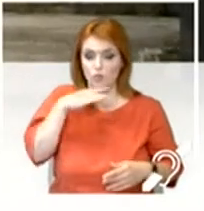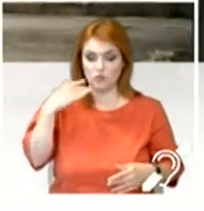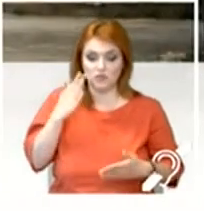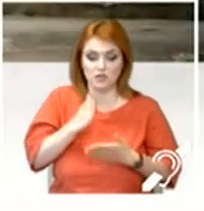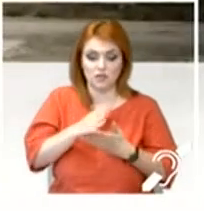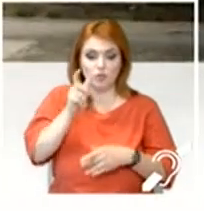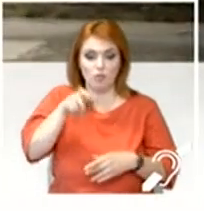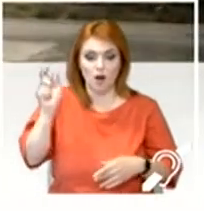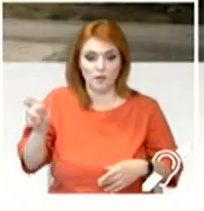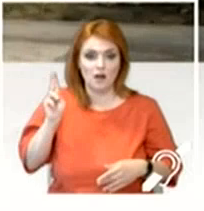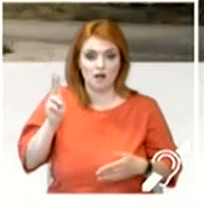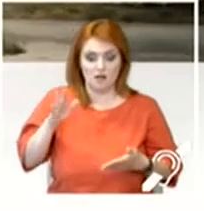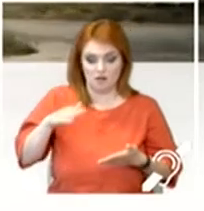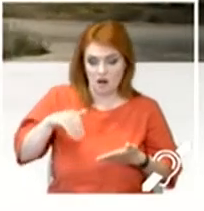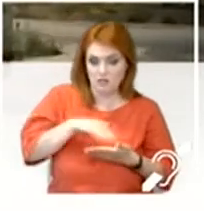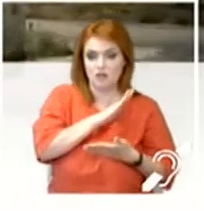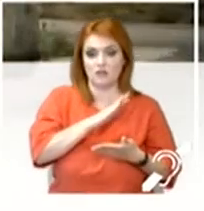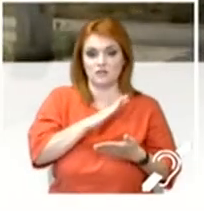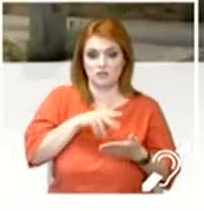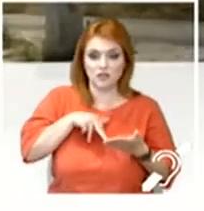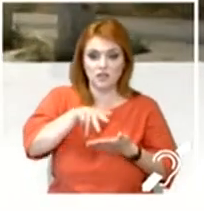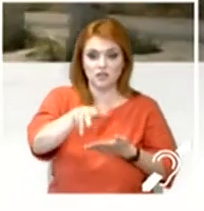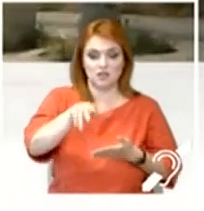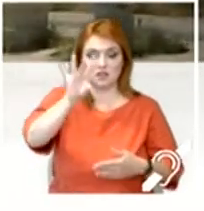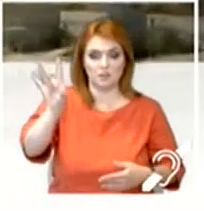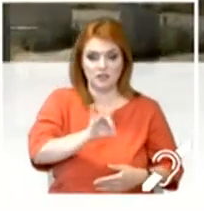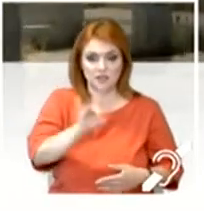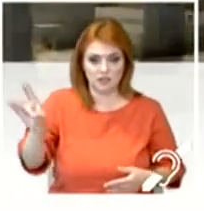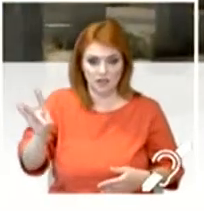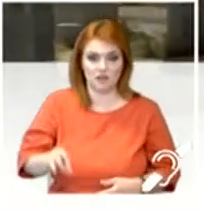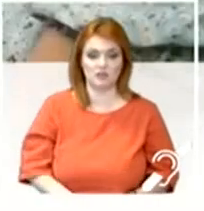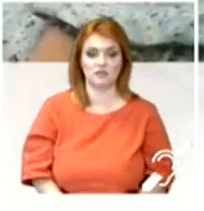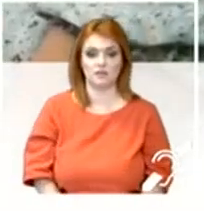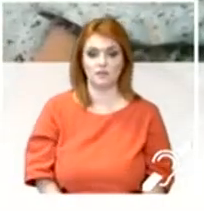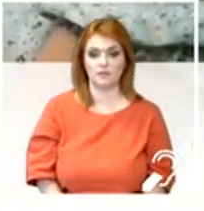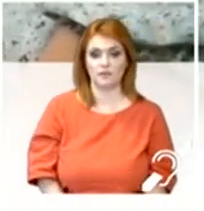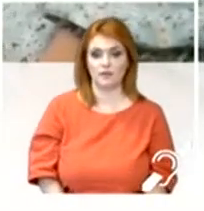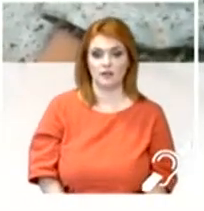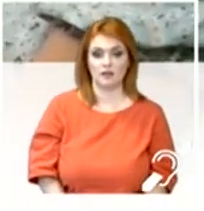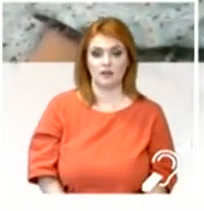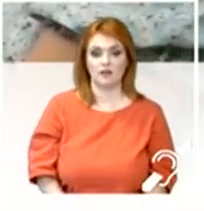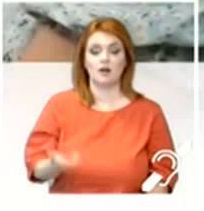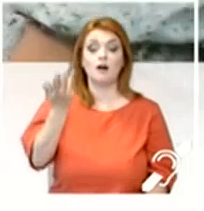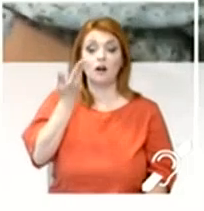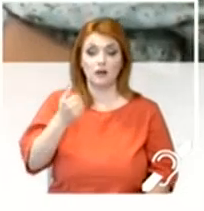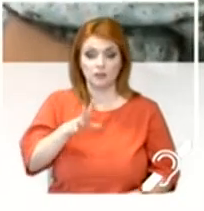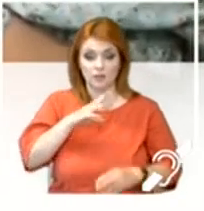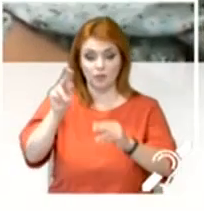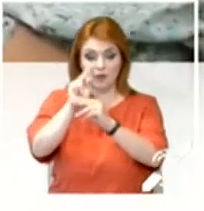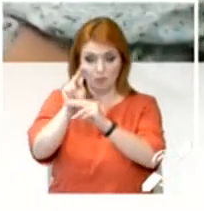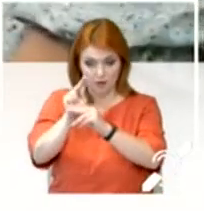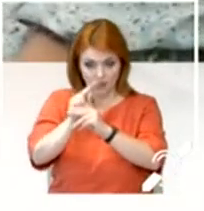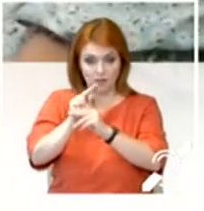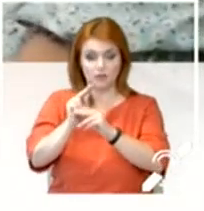Într-un interviu oferit jurnaliștilor ziarului De Gardă, preotul a spus că regretă faptele. Când am făcut noi asta împrejurul